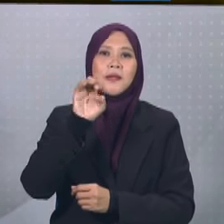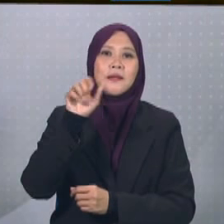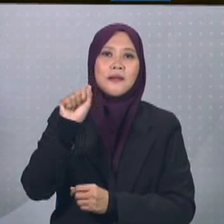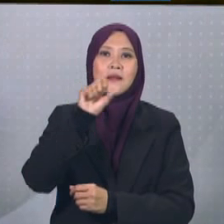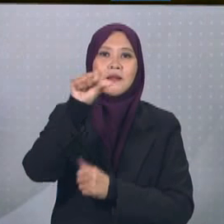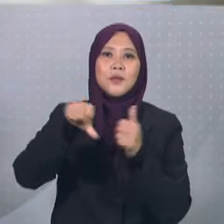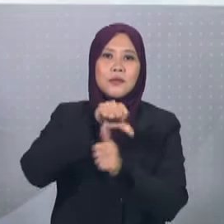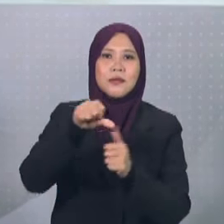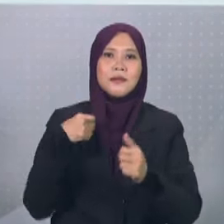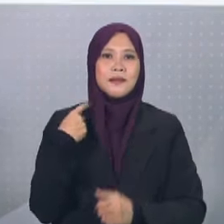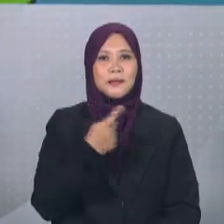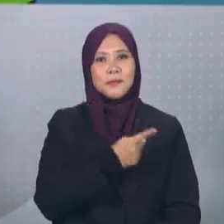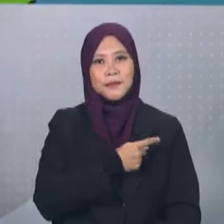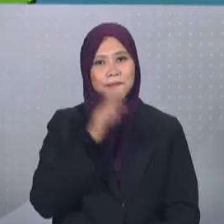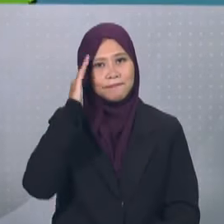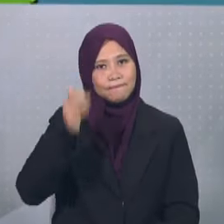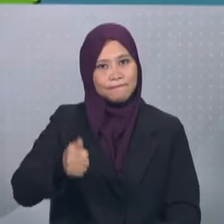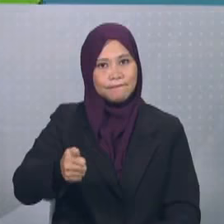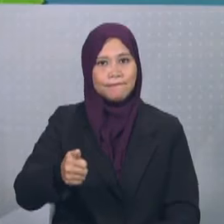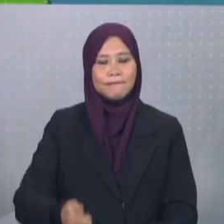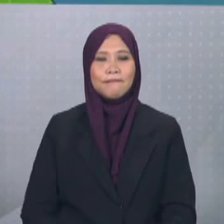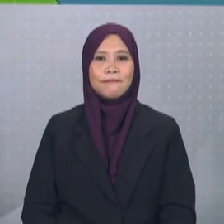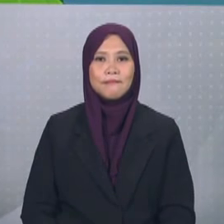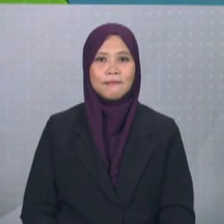kami. Saya Abdul Aizad. Assalamualaikum.